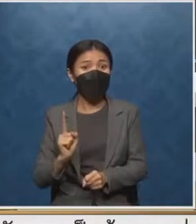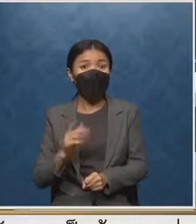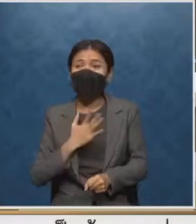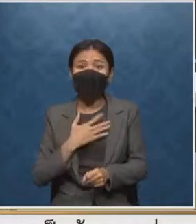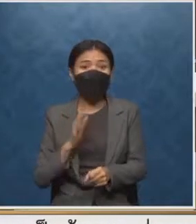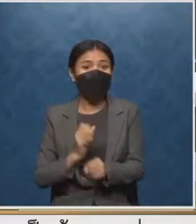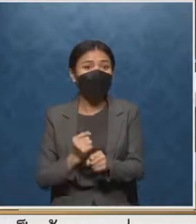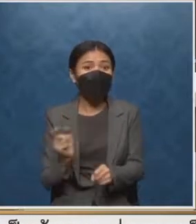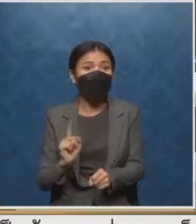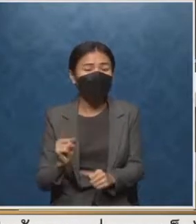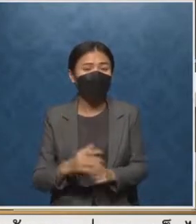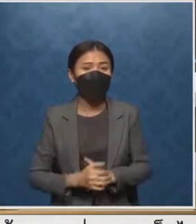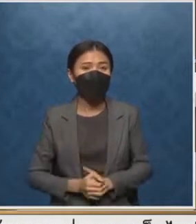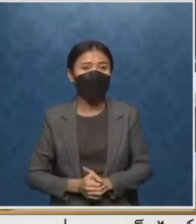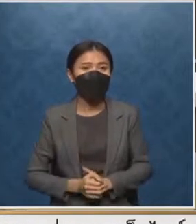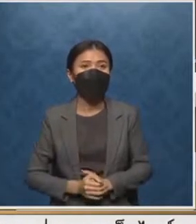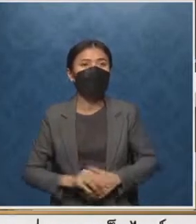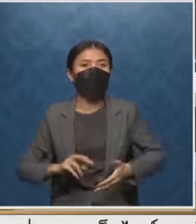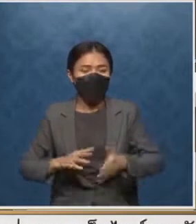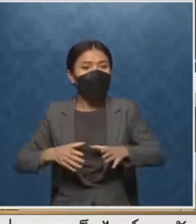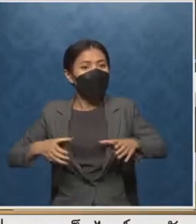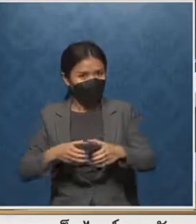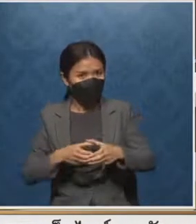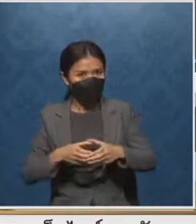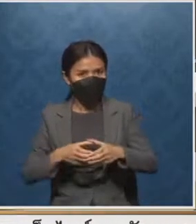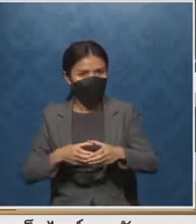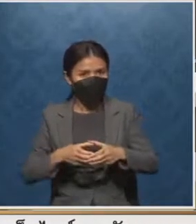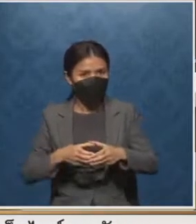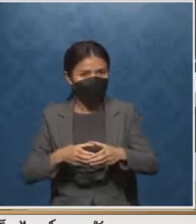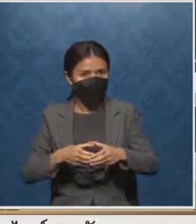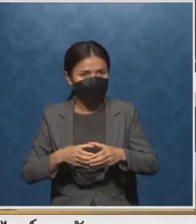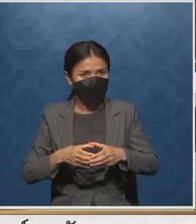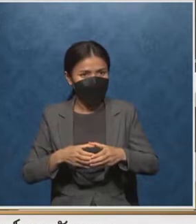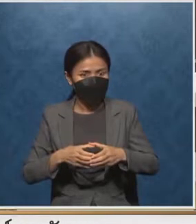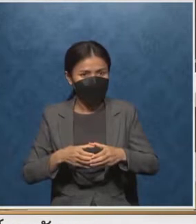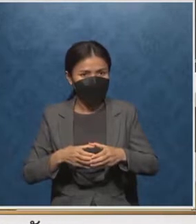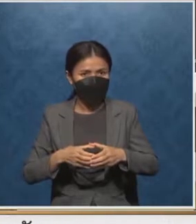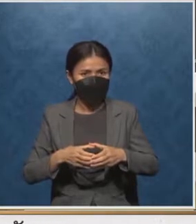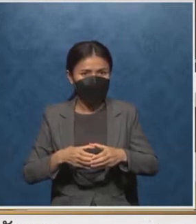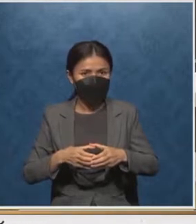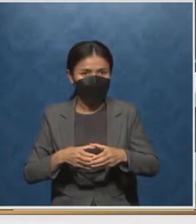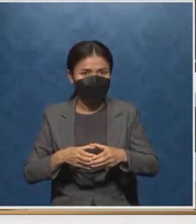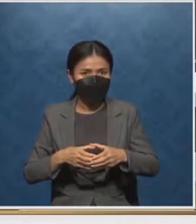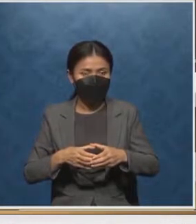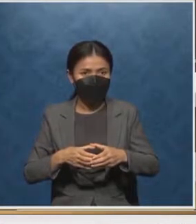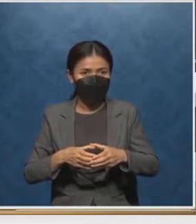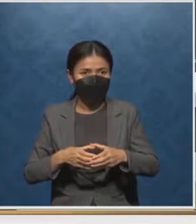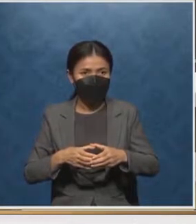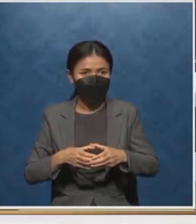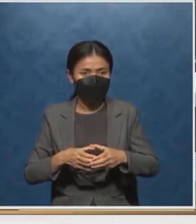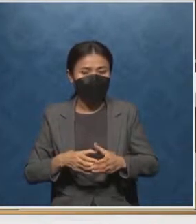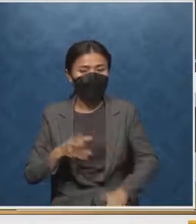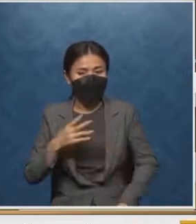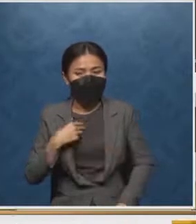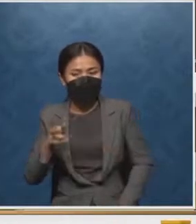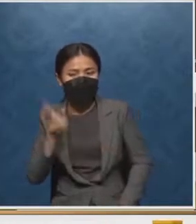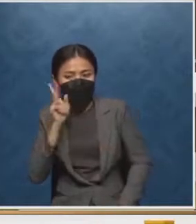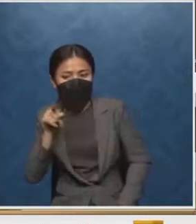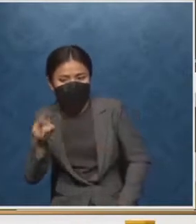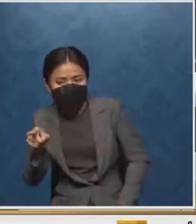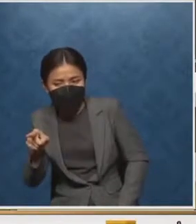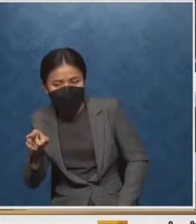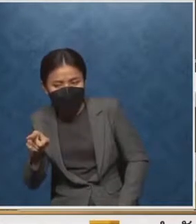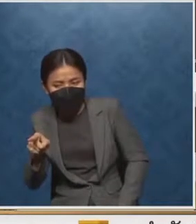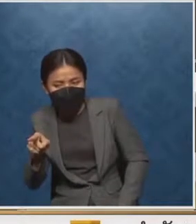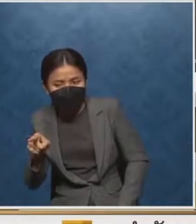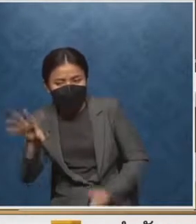ซสก็คือรวมพวกรวมหมู่ข่าวคนหนึ่งไปสู่อีกคนหนึ่งมันก็ทำให้มี